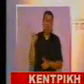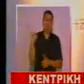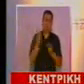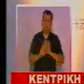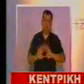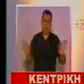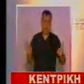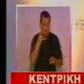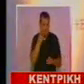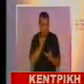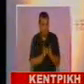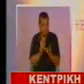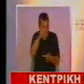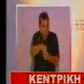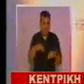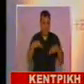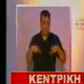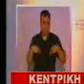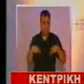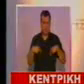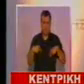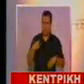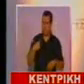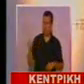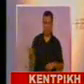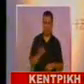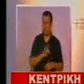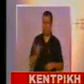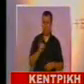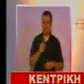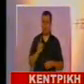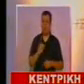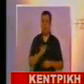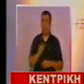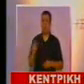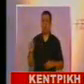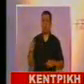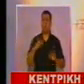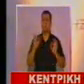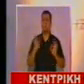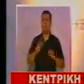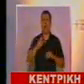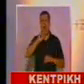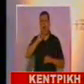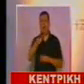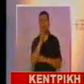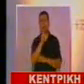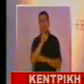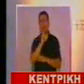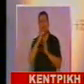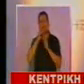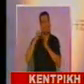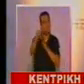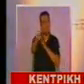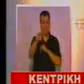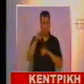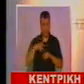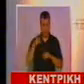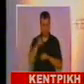Δεν φιλοδοξούμε, και αυτό το τονίζουμε, να είμαστε μια ζωή αντιπολίτευση. Θα είμαστε στην